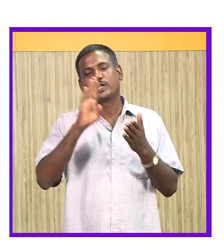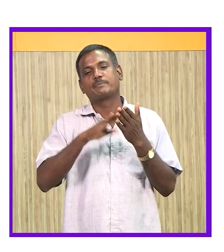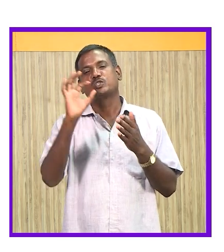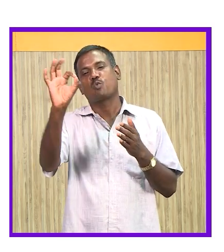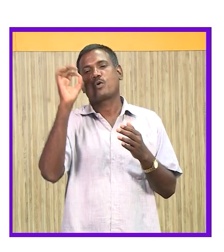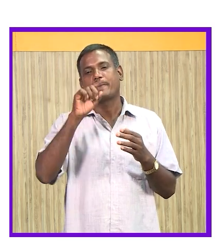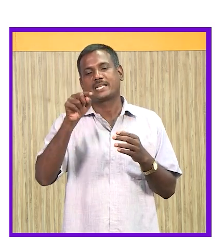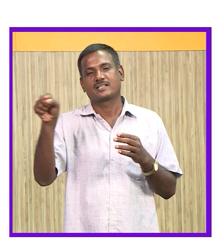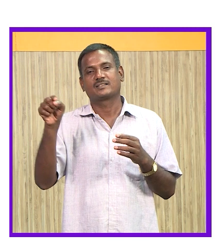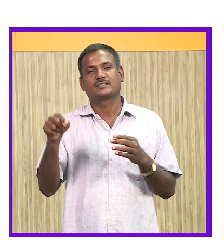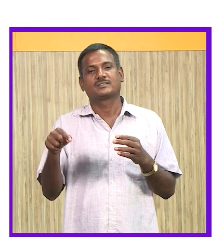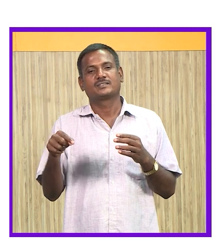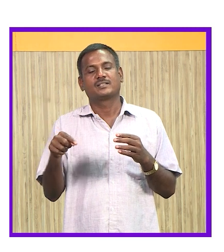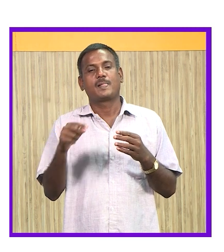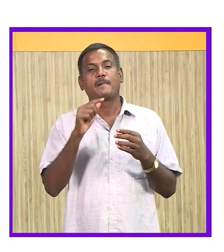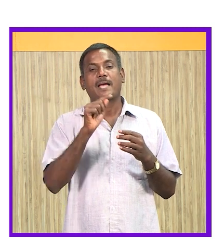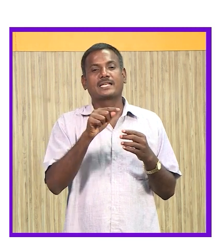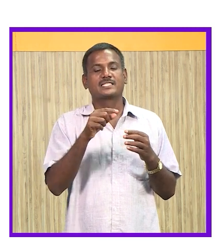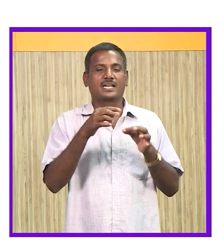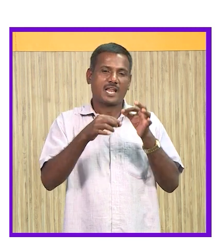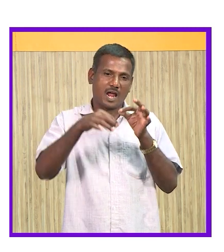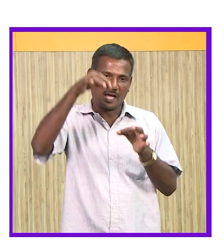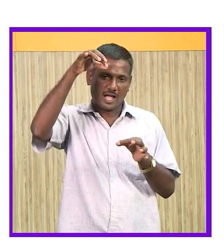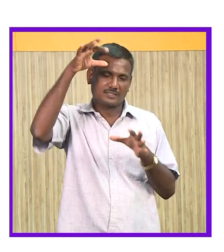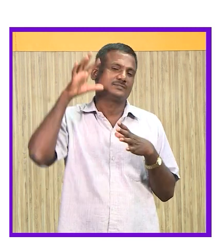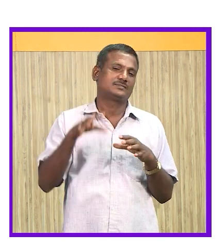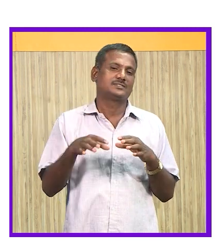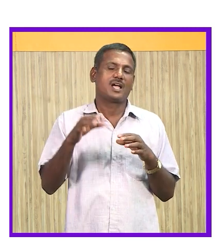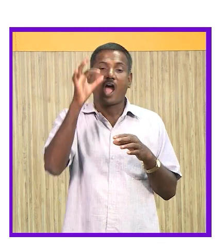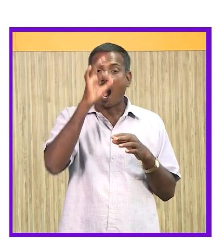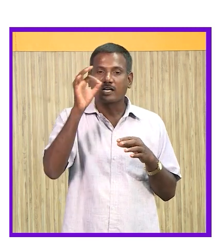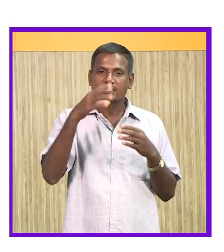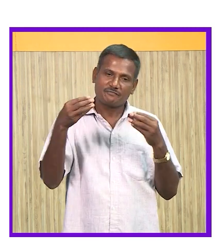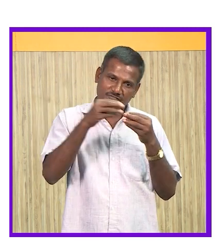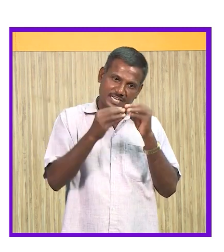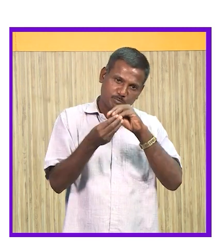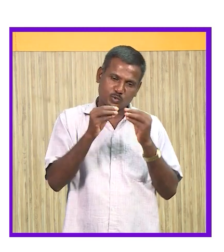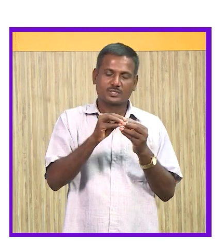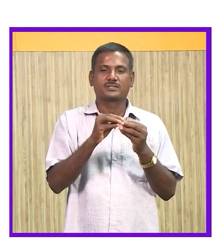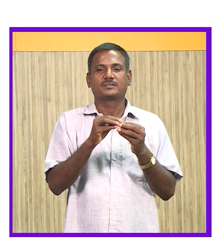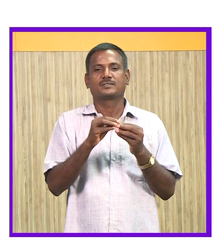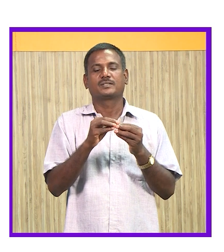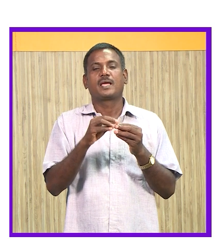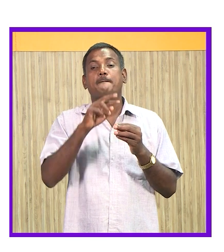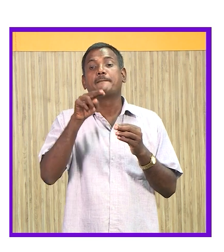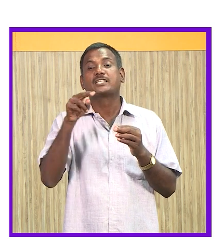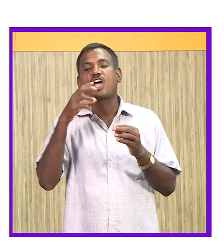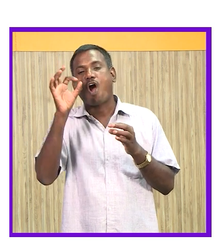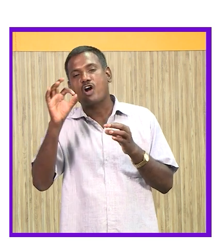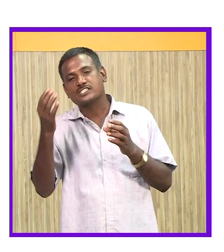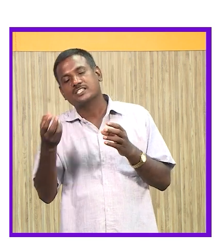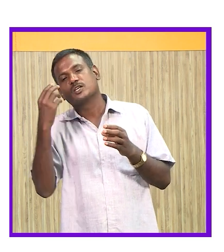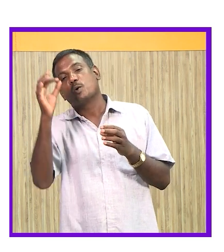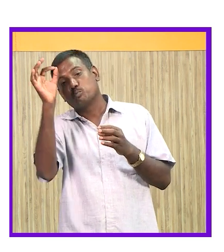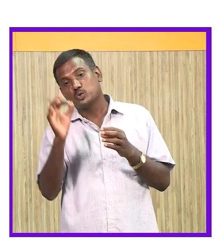மெக்னீசியம் ஆக்சைடு. அதாவது மெக்னீசியம் நாடாவானது ஆக்சிஜனுடன் வினை புரியும் போது மெக்னீசியம் ஆக்சைடு